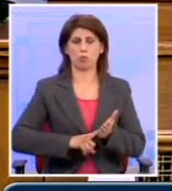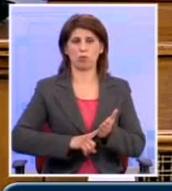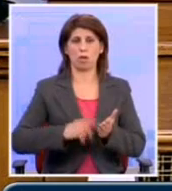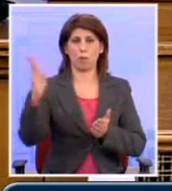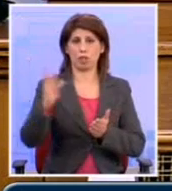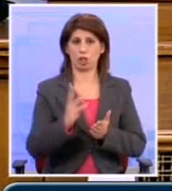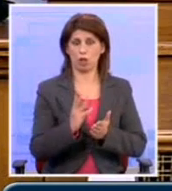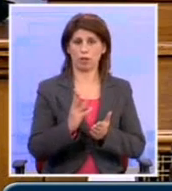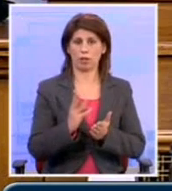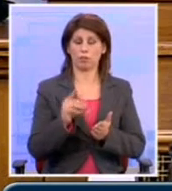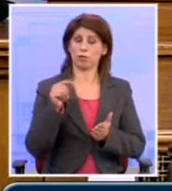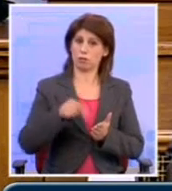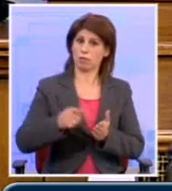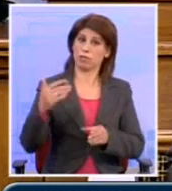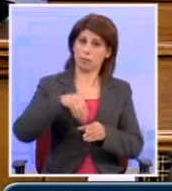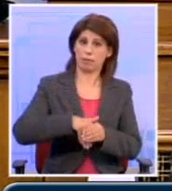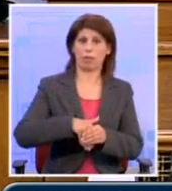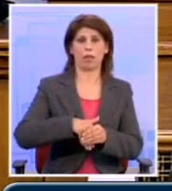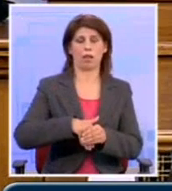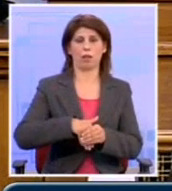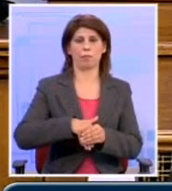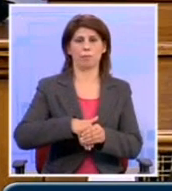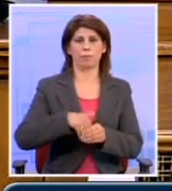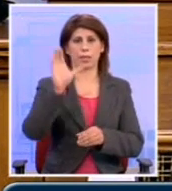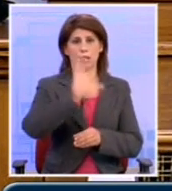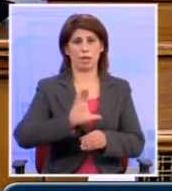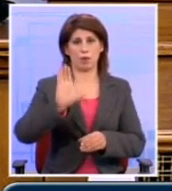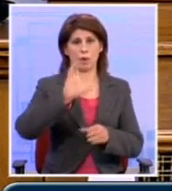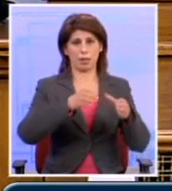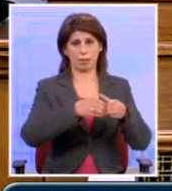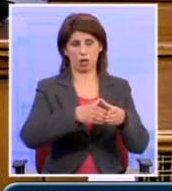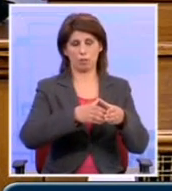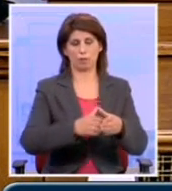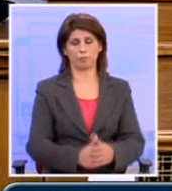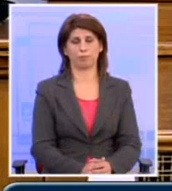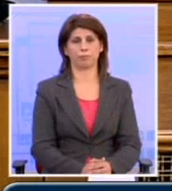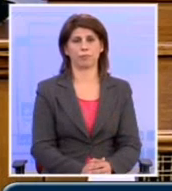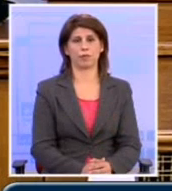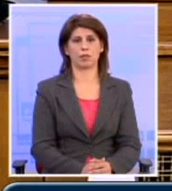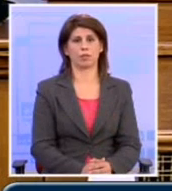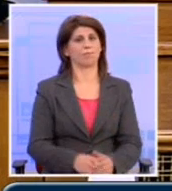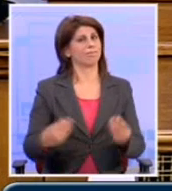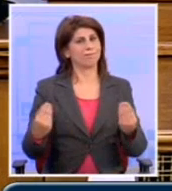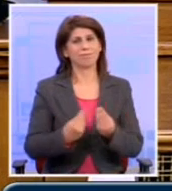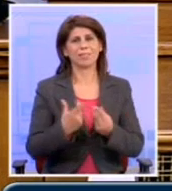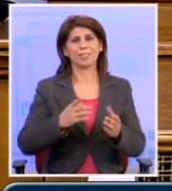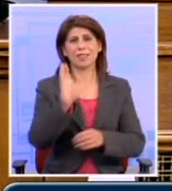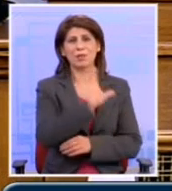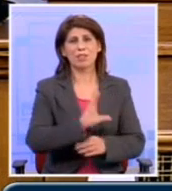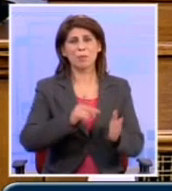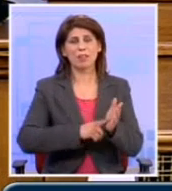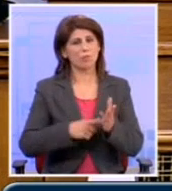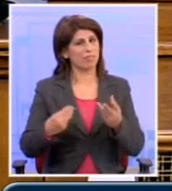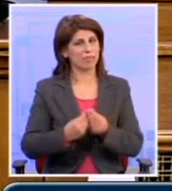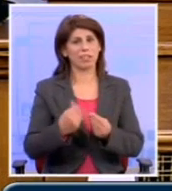την Τρόικα στην οποία συμμετείχε η Ευρωπαϊκή Επιτροπή, σε πλήρη αντίθεση με την Ευρωπαϊκή Νομοθεσία